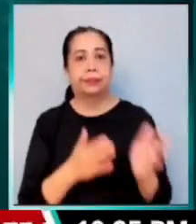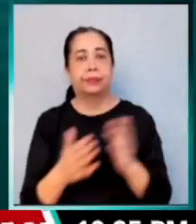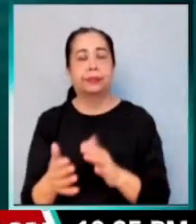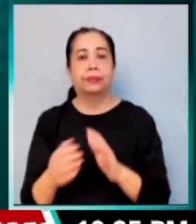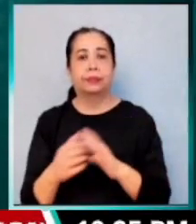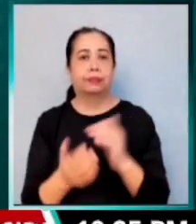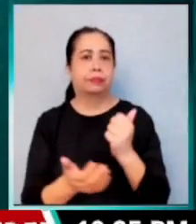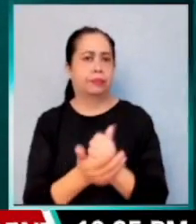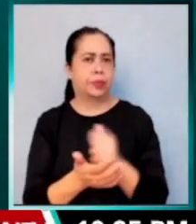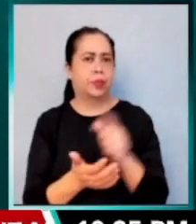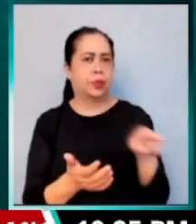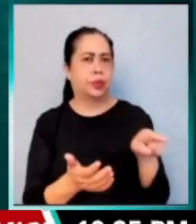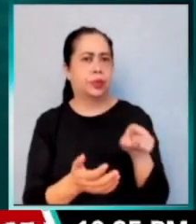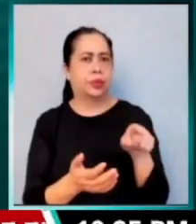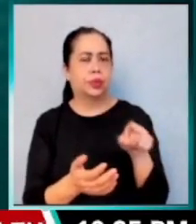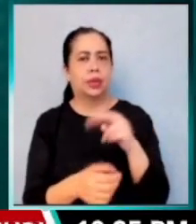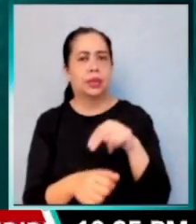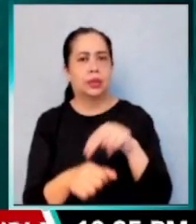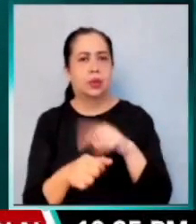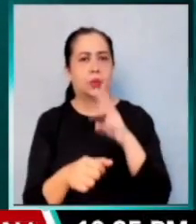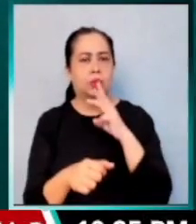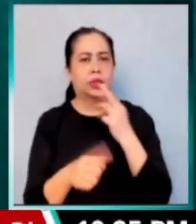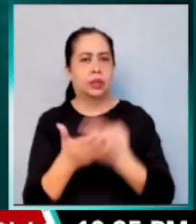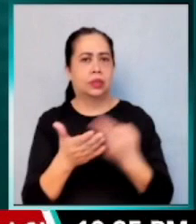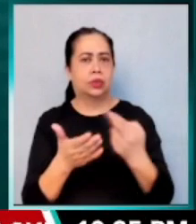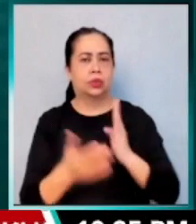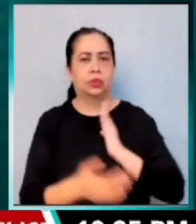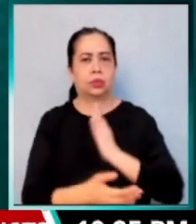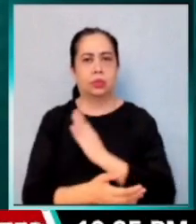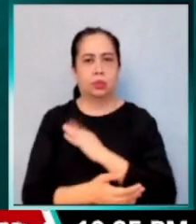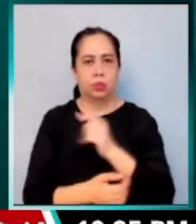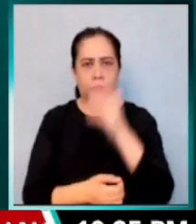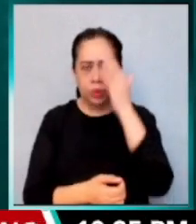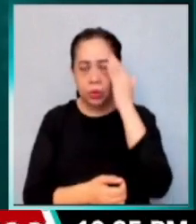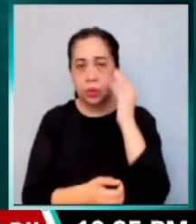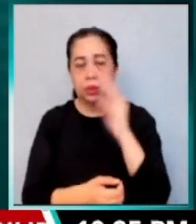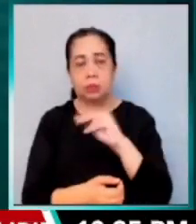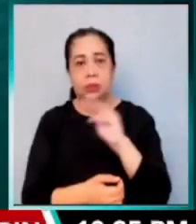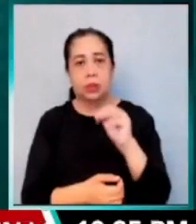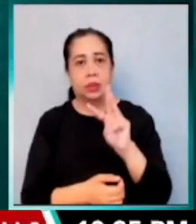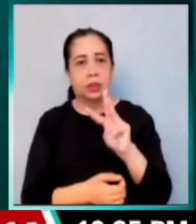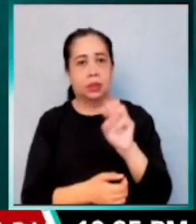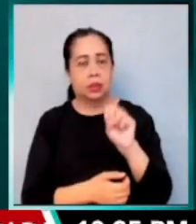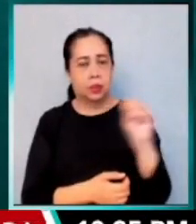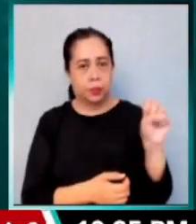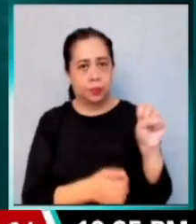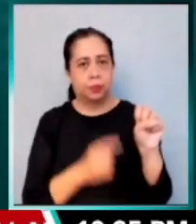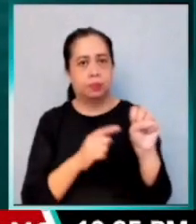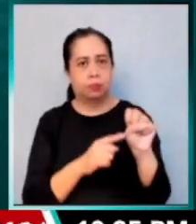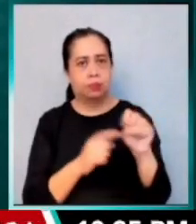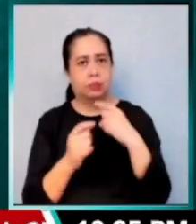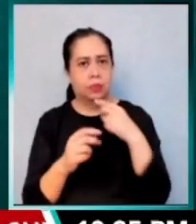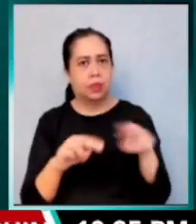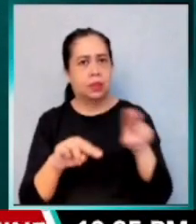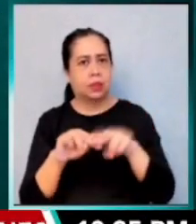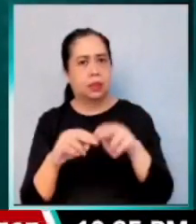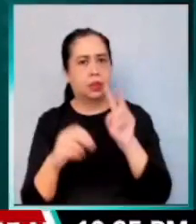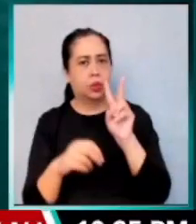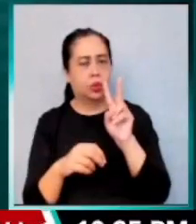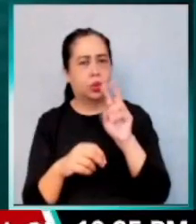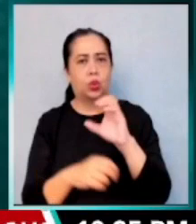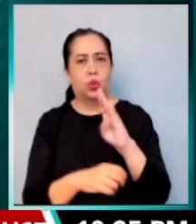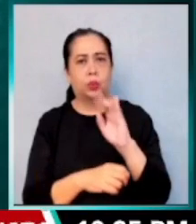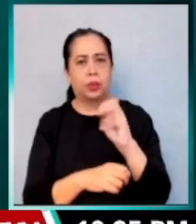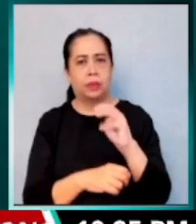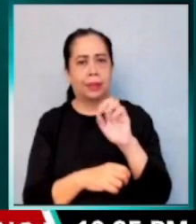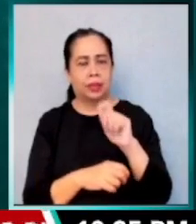naman ng National Water Resources Board ang hiling ng Metropolitan Water Works and Sewerage System na dagdag na 2 cubic meters per second